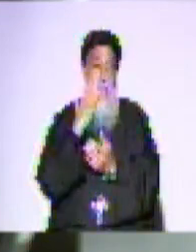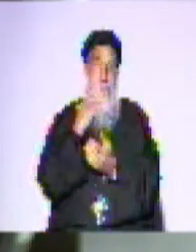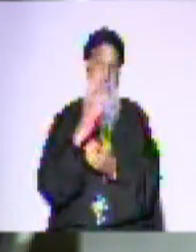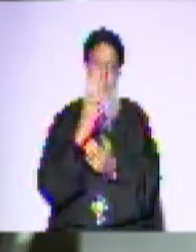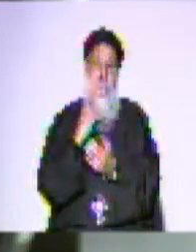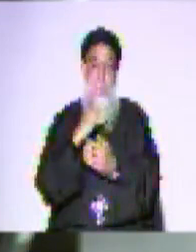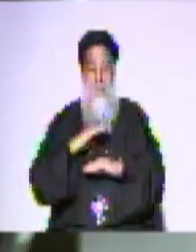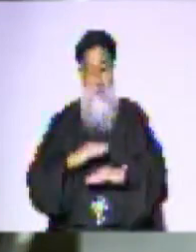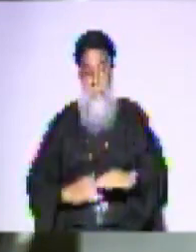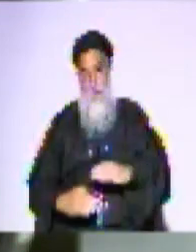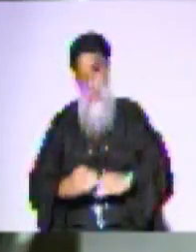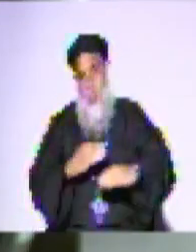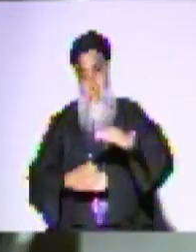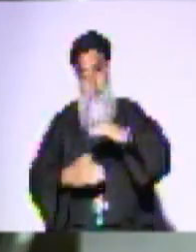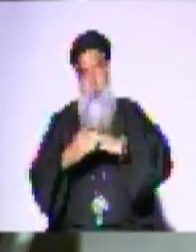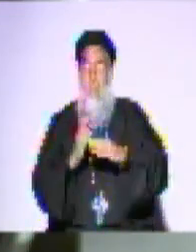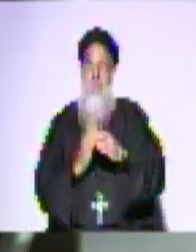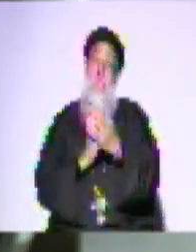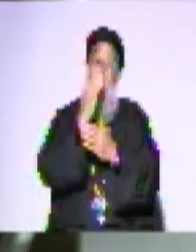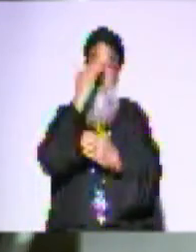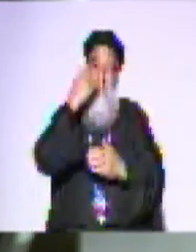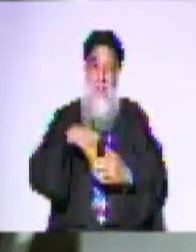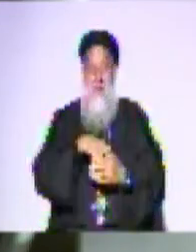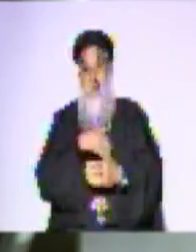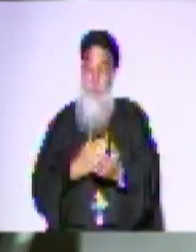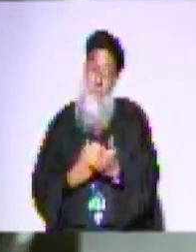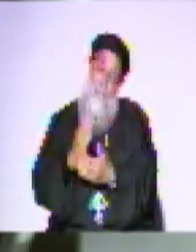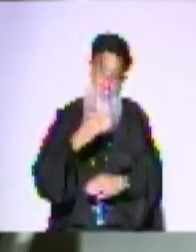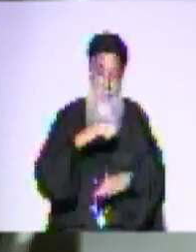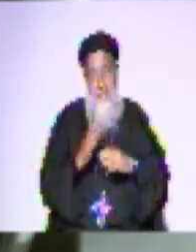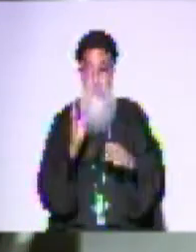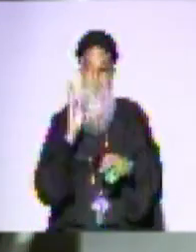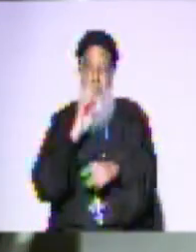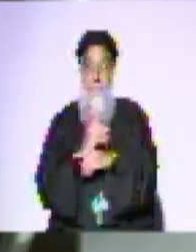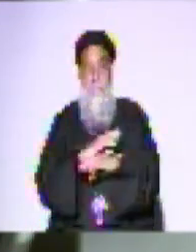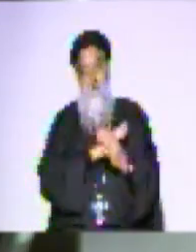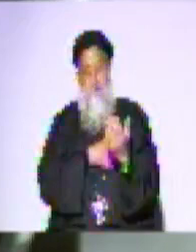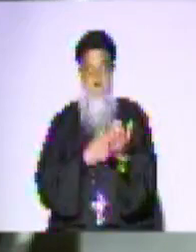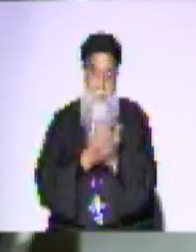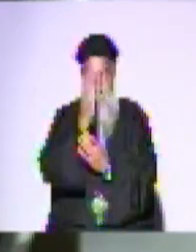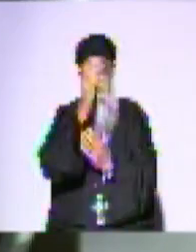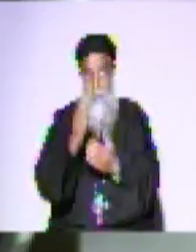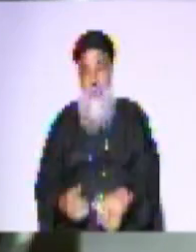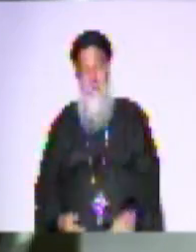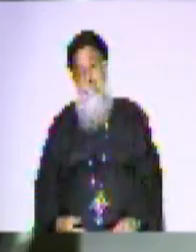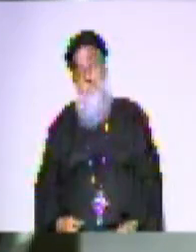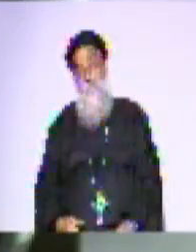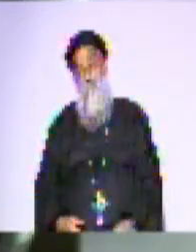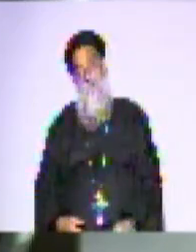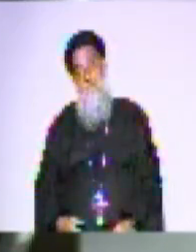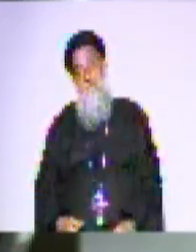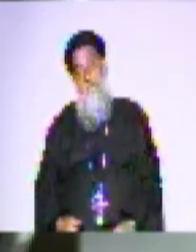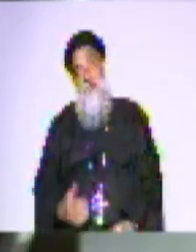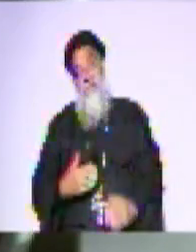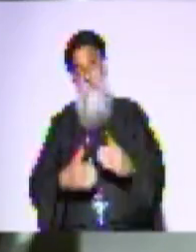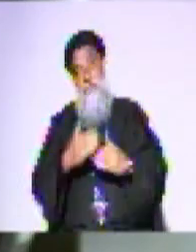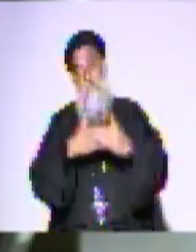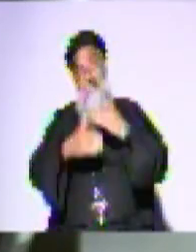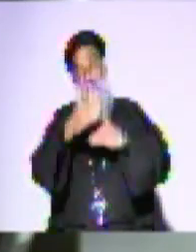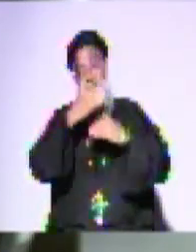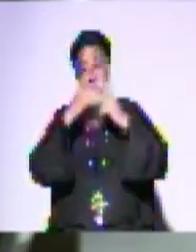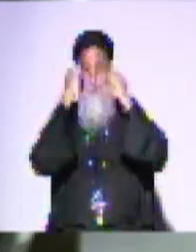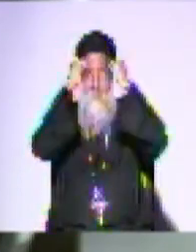أسرته بتربيه بقى بطريقة روحية كويسة وبيكونوا أمناء عليه يعني، لكن